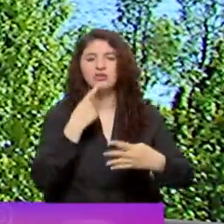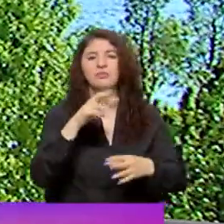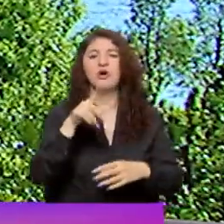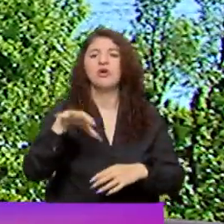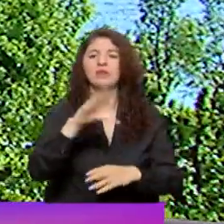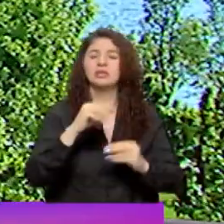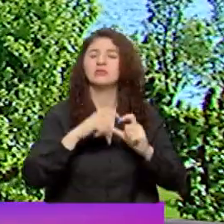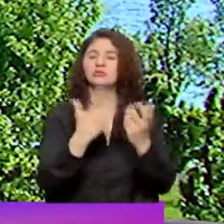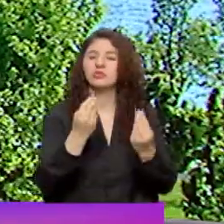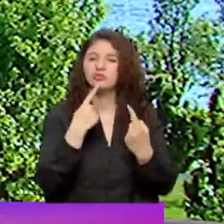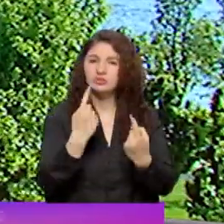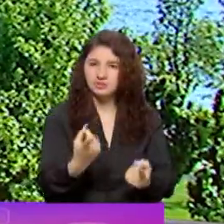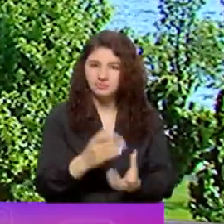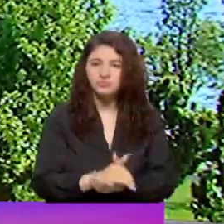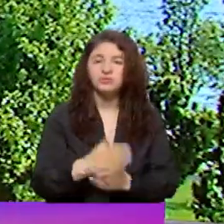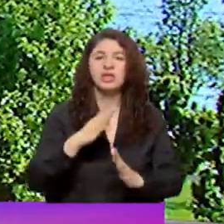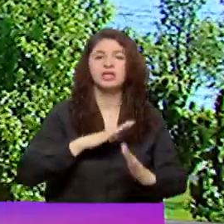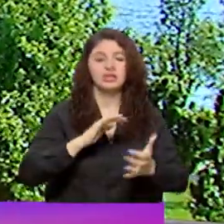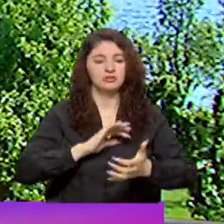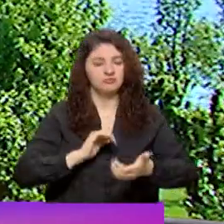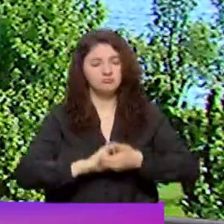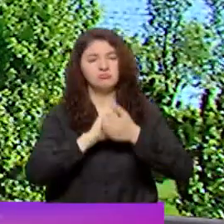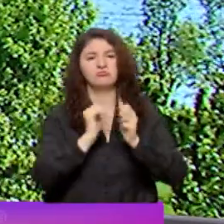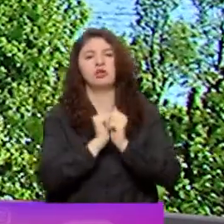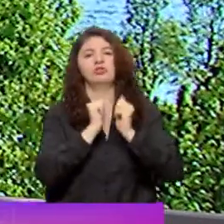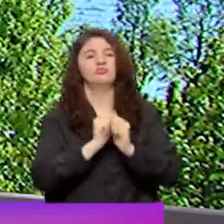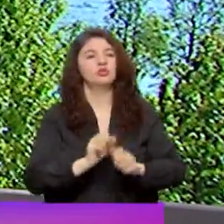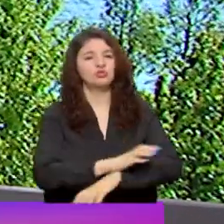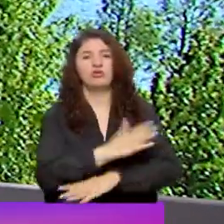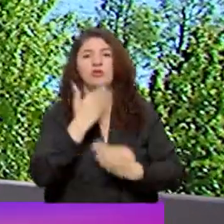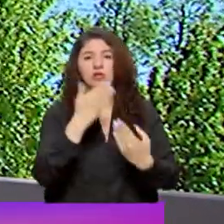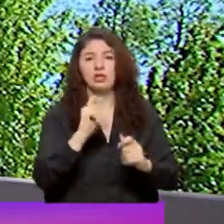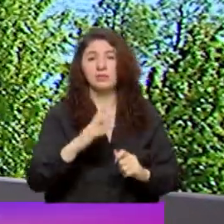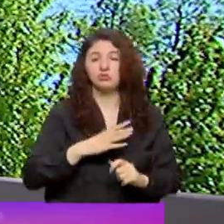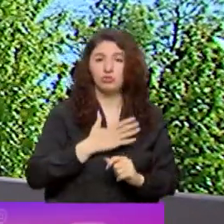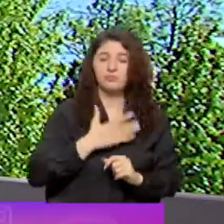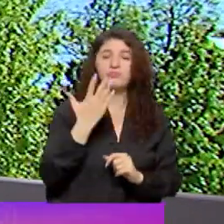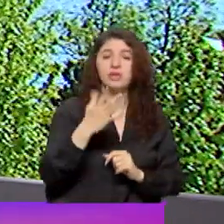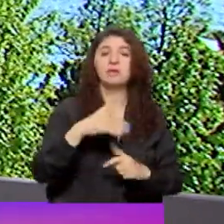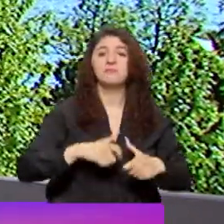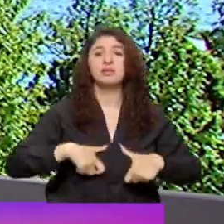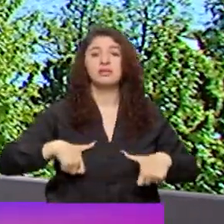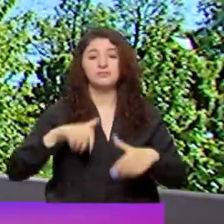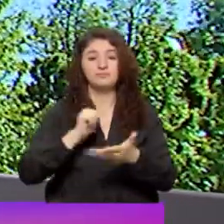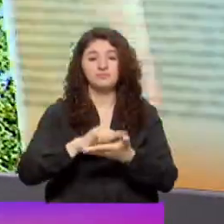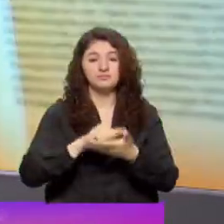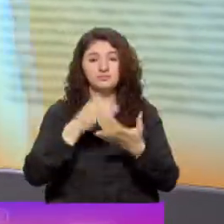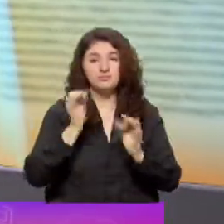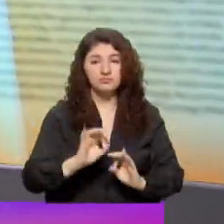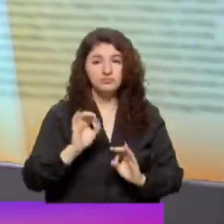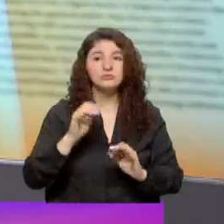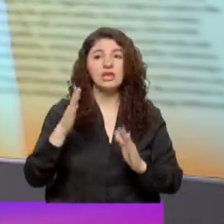onlara da geçmişler olsun dedim dayanışma duygularını aktarmak istiyorum şimdi Milliyet gazetesi ile başlıyoruz